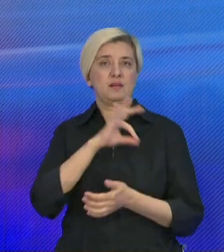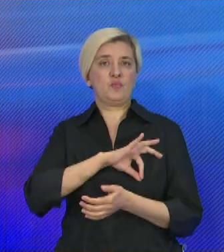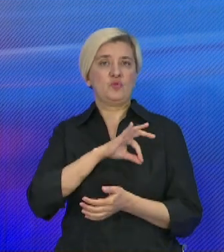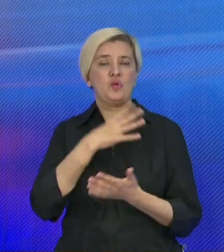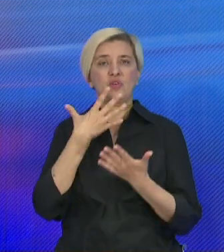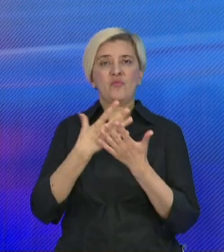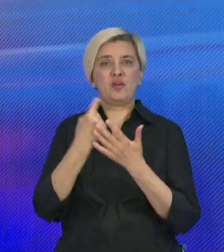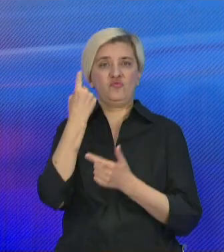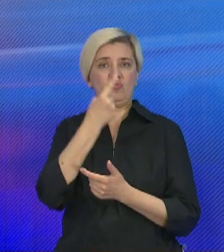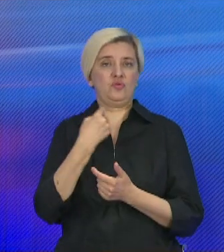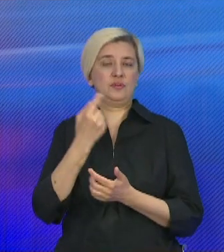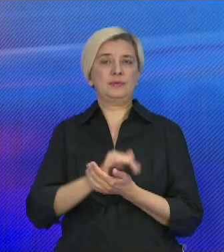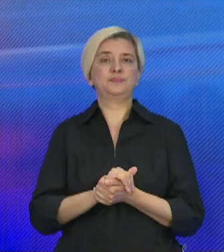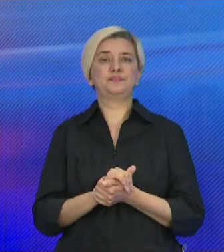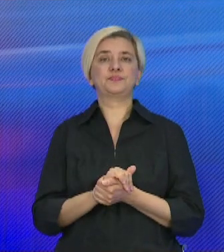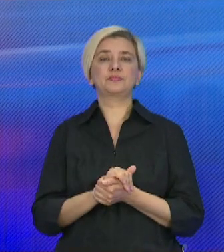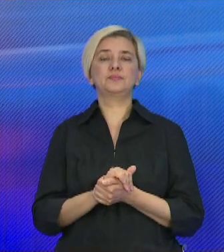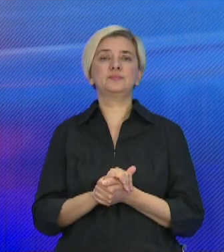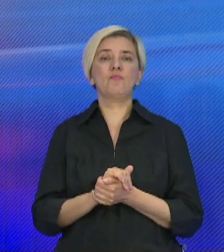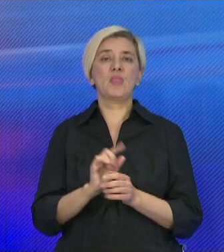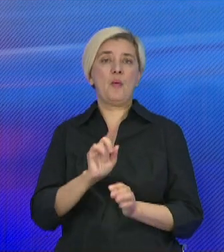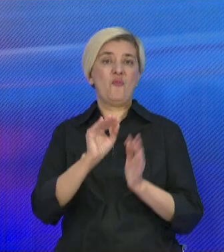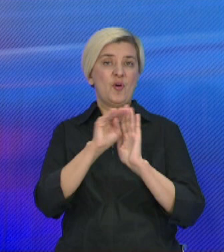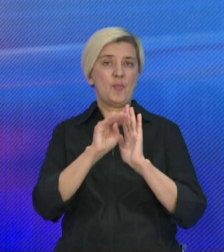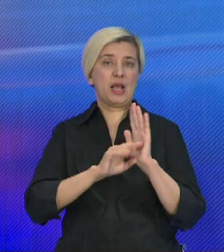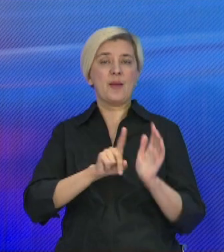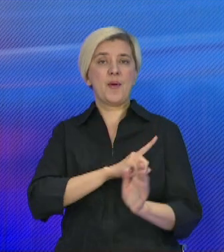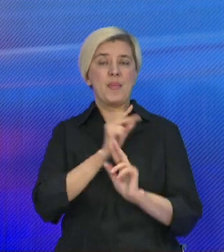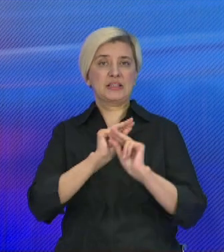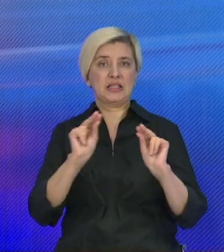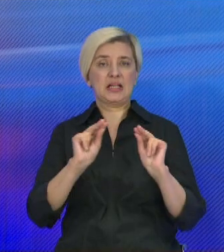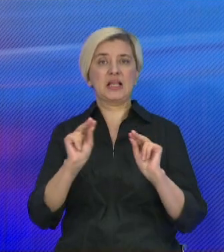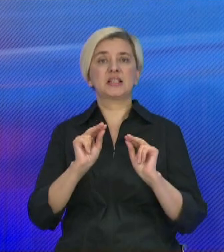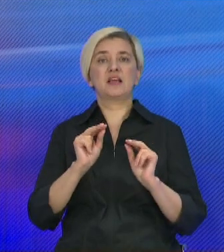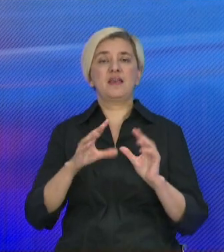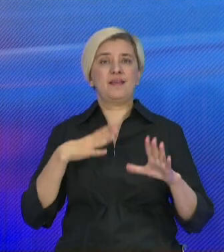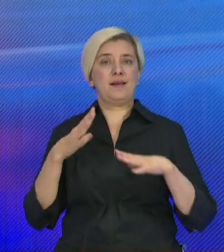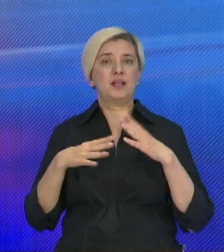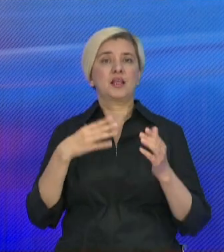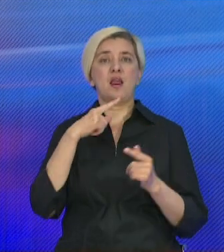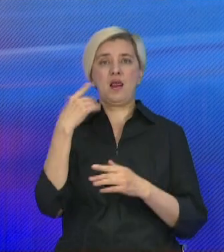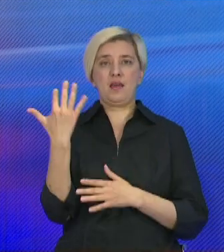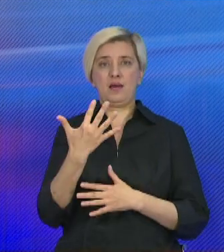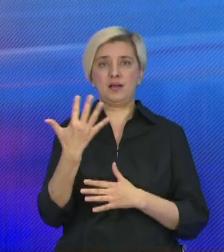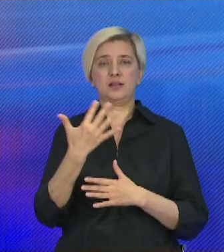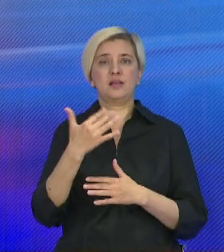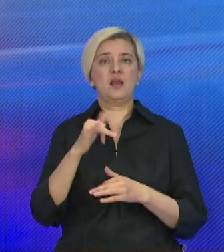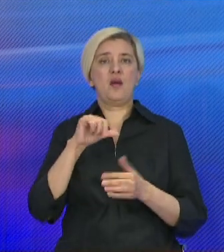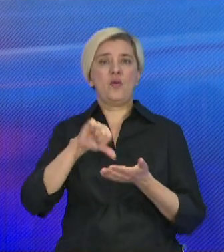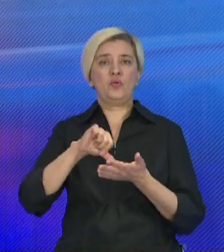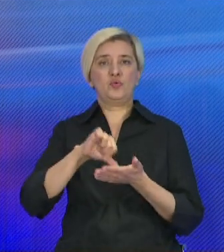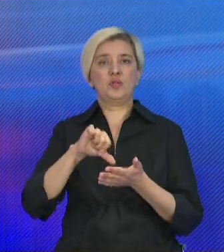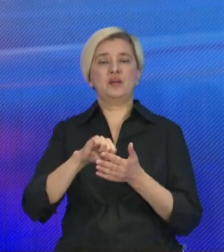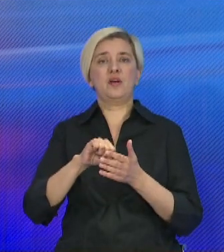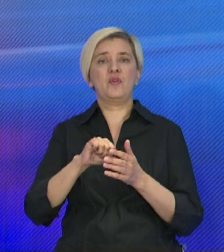Вот это очень интересно. У программе майстер-класы, тренинги, лекции от супрацовников ИРА, удельников Республиканского клуба «Хрустальный